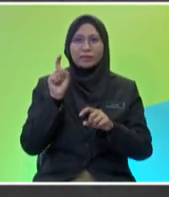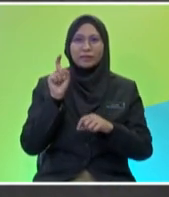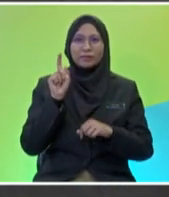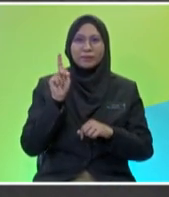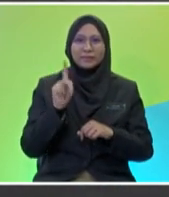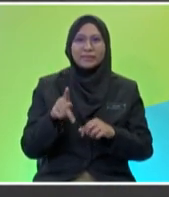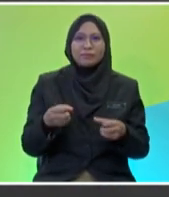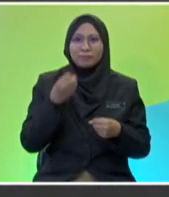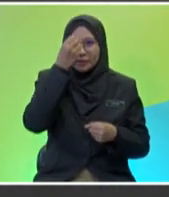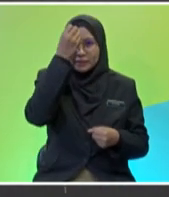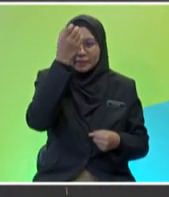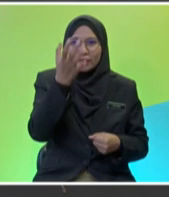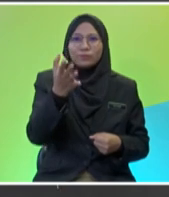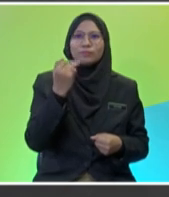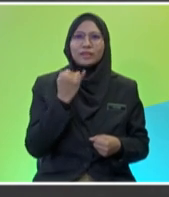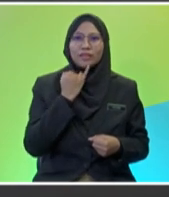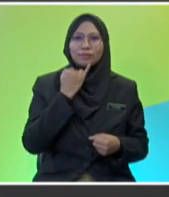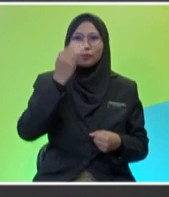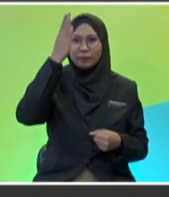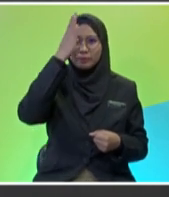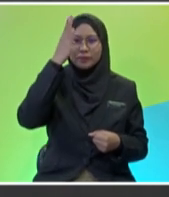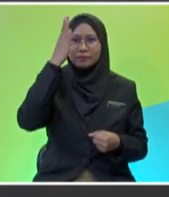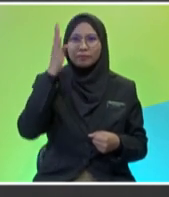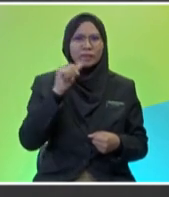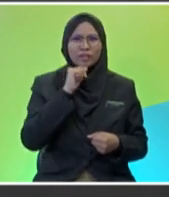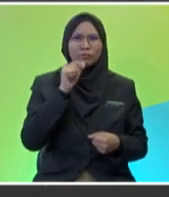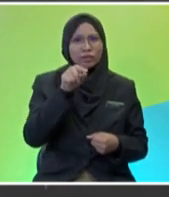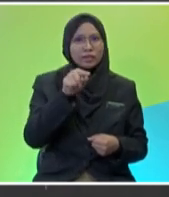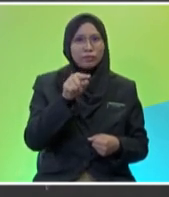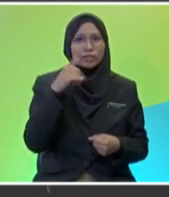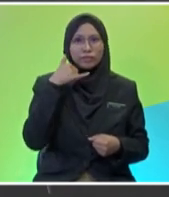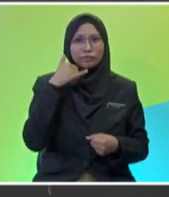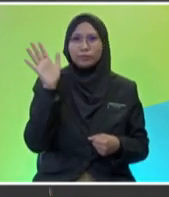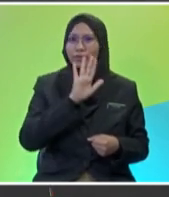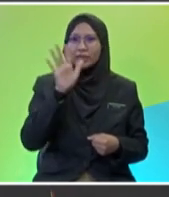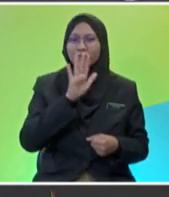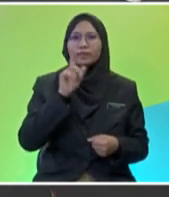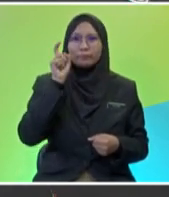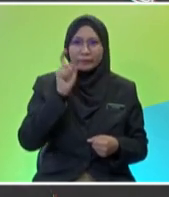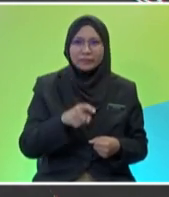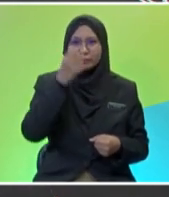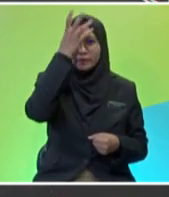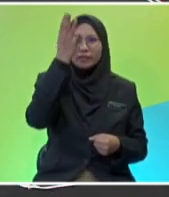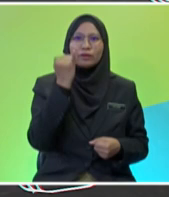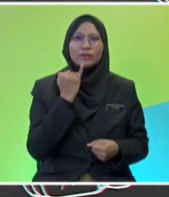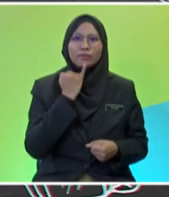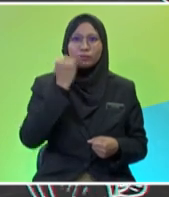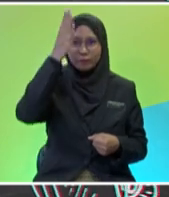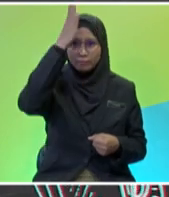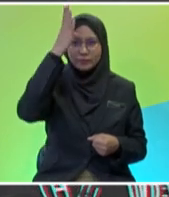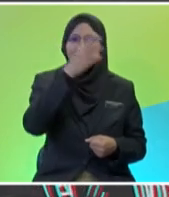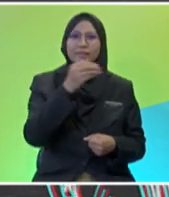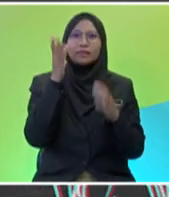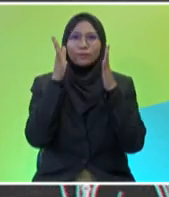memberitahu ibu bapak bukannya remaja itu yang menggunakan talian tersebut boleh ya jadi orang